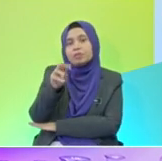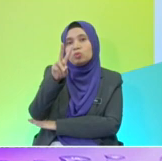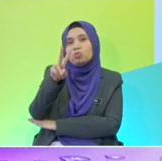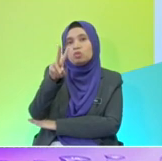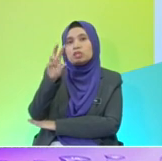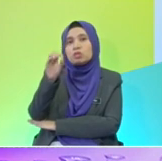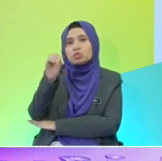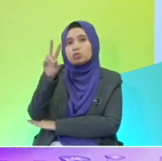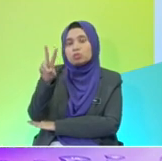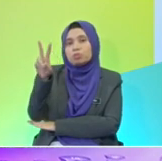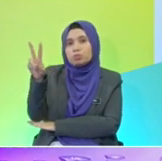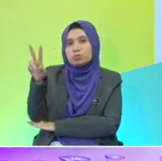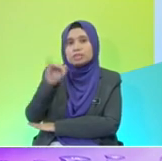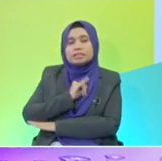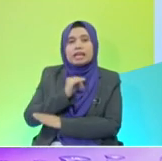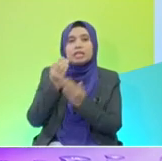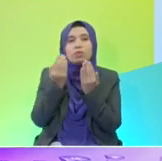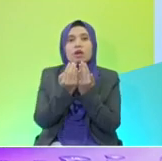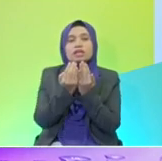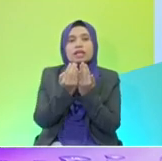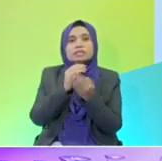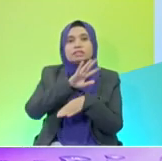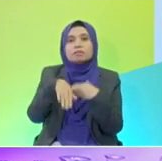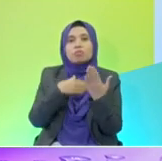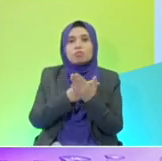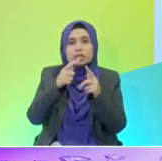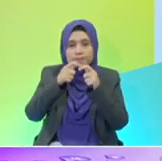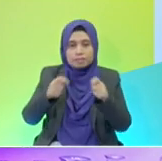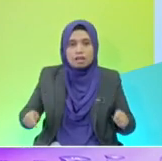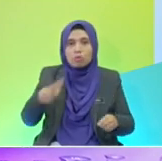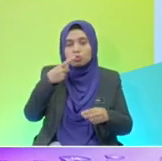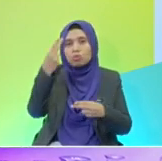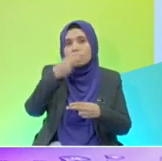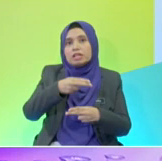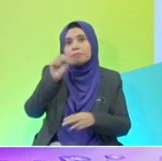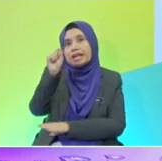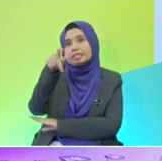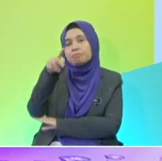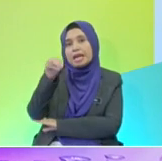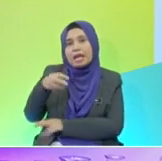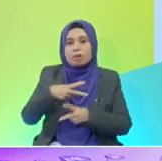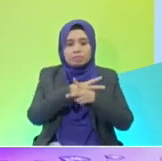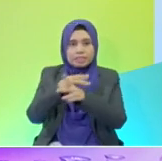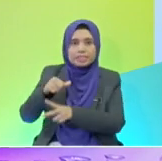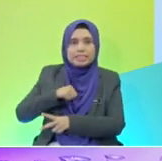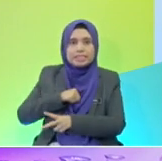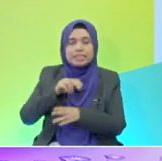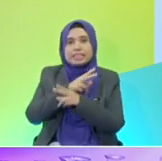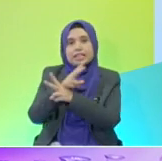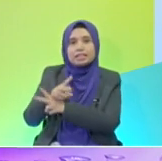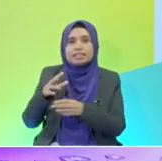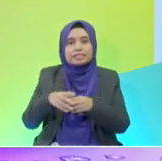2022 Saya doakan semoga anda tenang untuk menghadapi SPM kali ini Jaga diri baik-baik jaga kesehatan